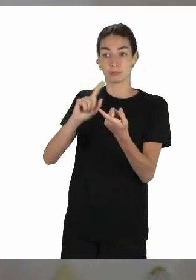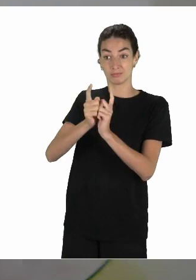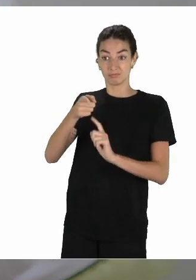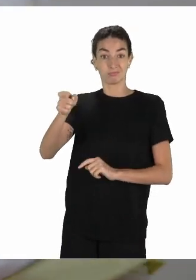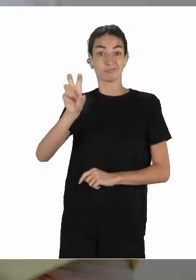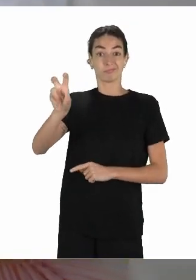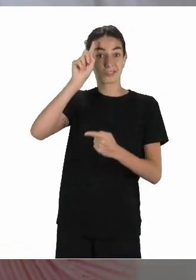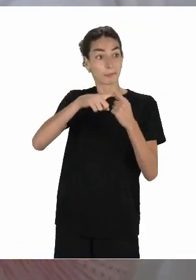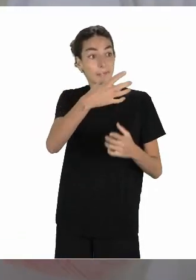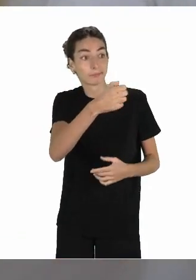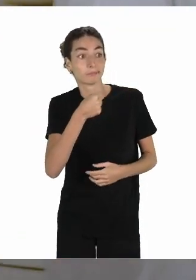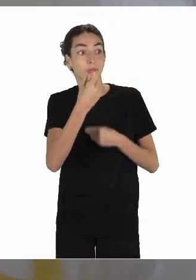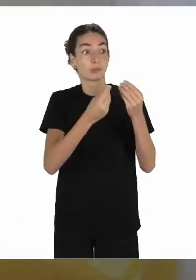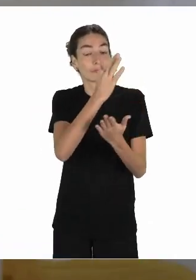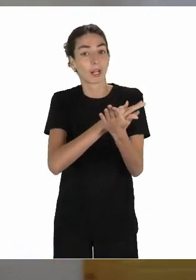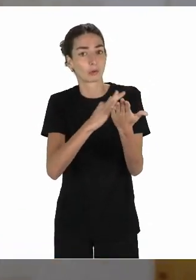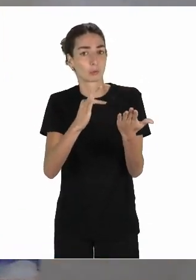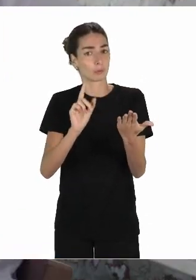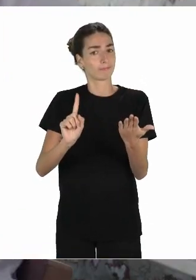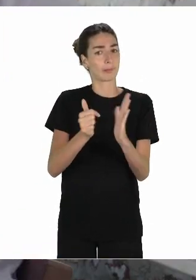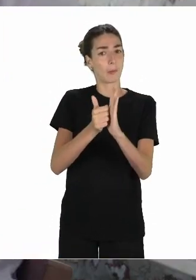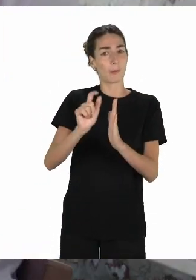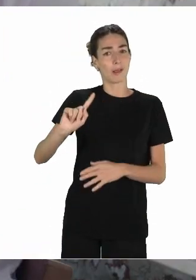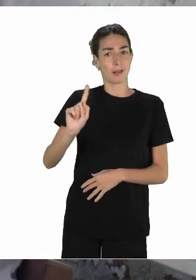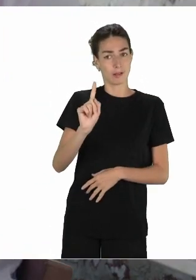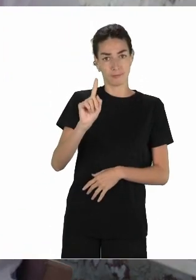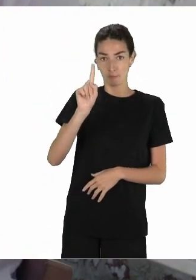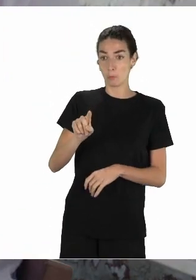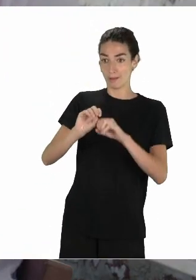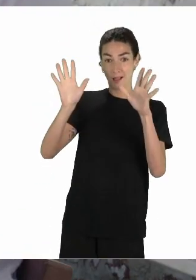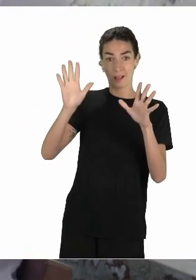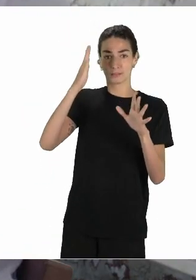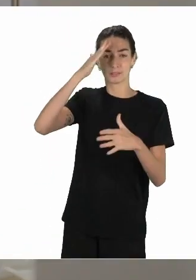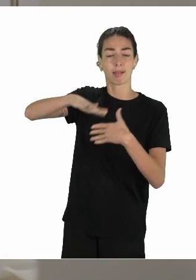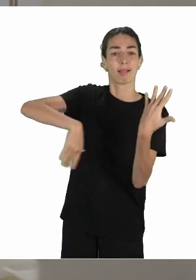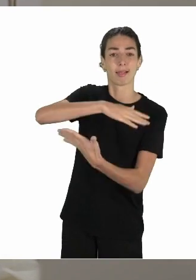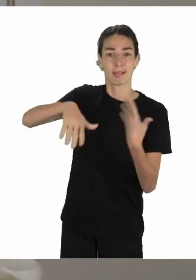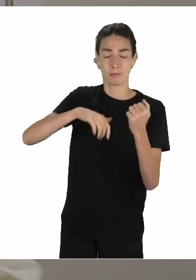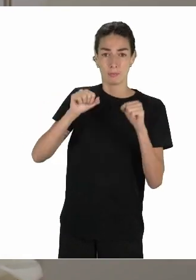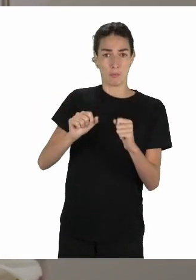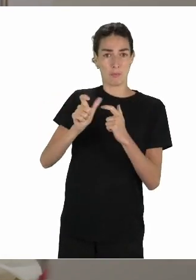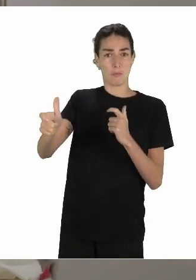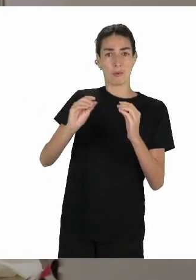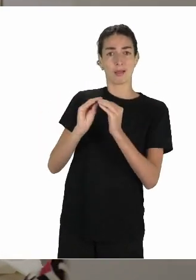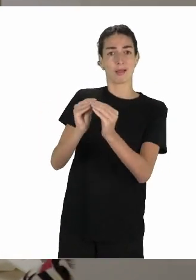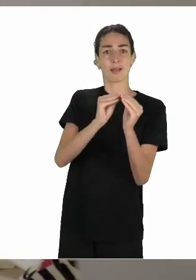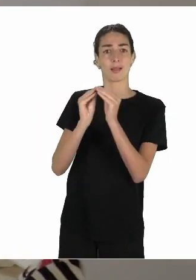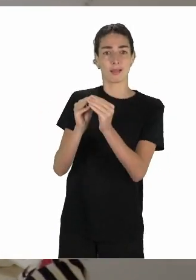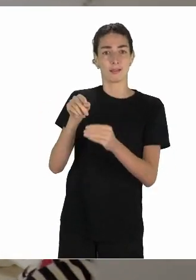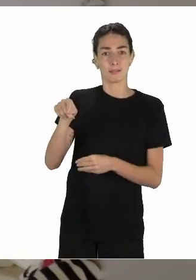elle ne signe pas pour faire du recrutement ou pour faire de la facturation. Et si on va trop loin dans la démarche, on les met en